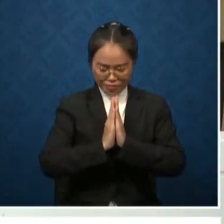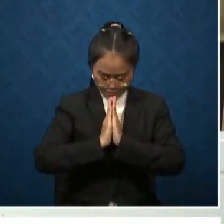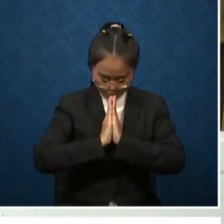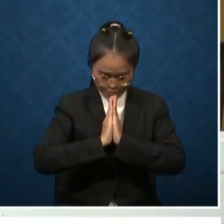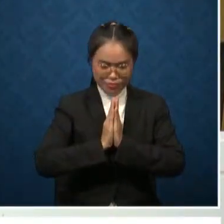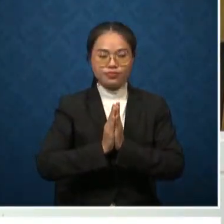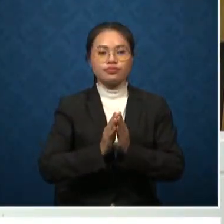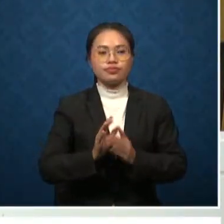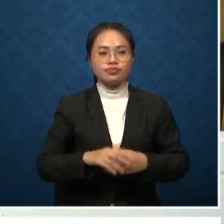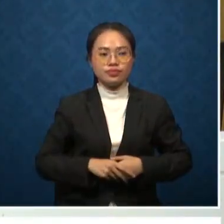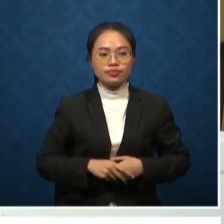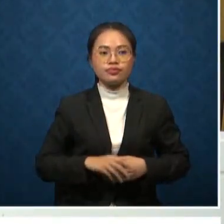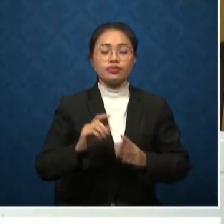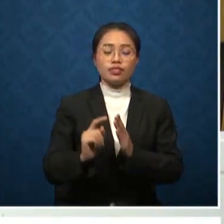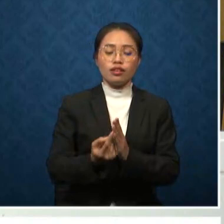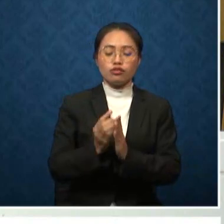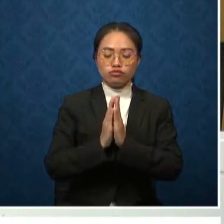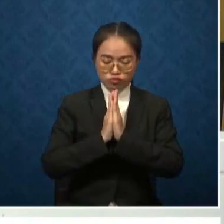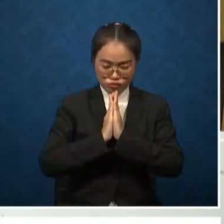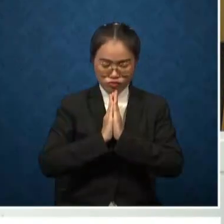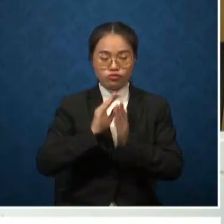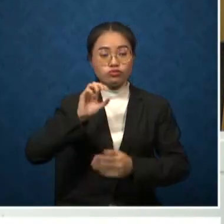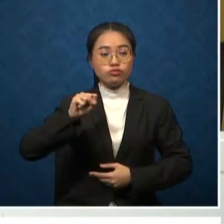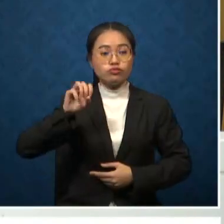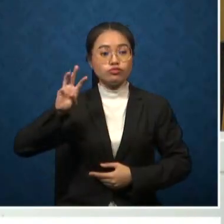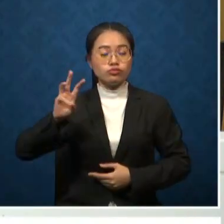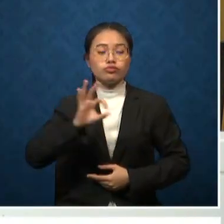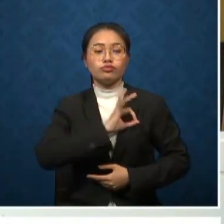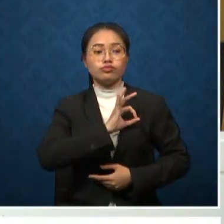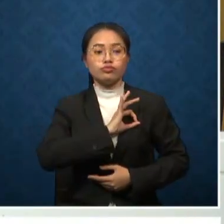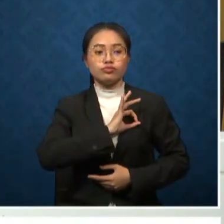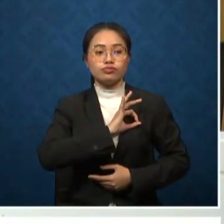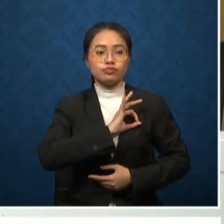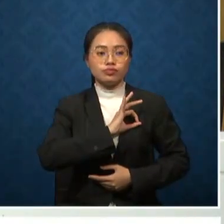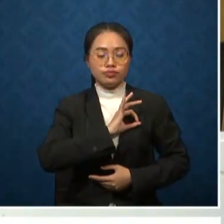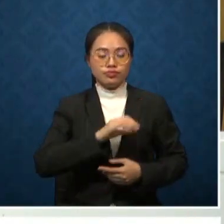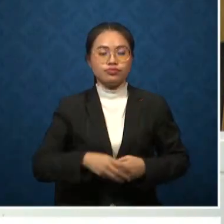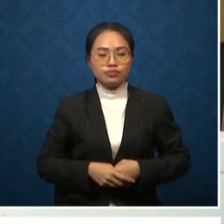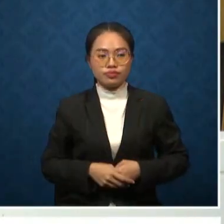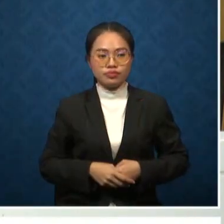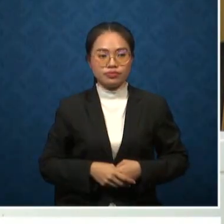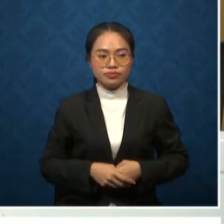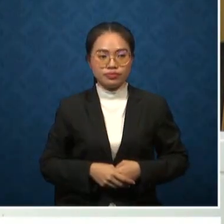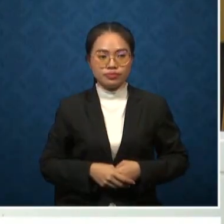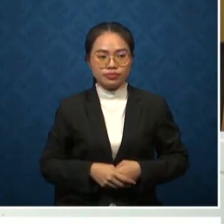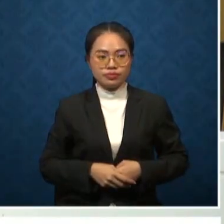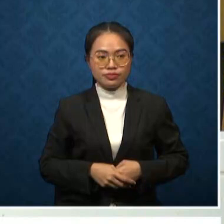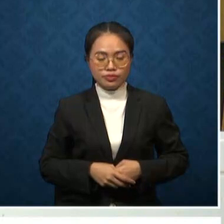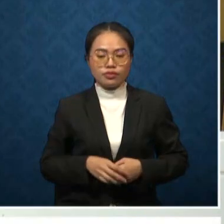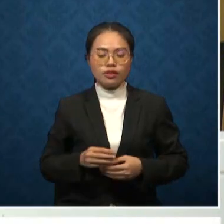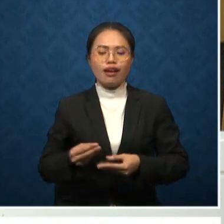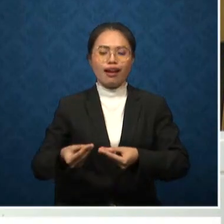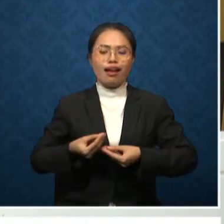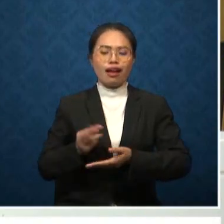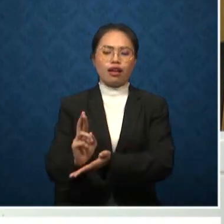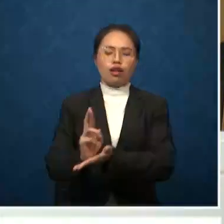ท่านวุฒิสมาชิกวุฒิสภานะครับที่กรุณาให้เกียรติผมในการรับรางวัลรัฐม